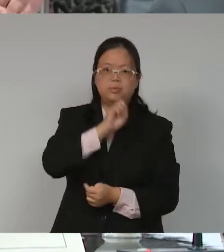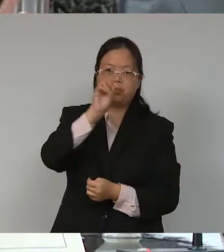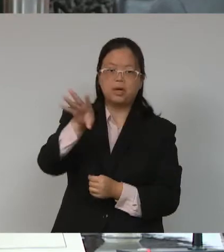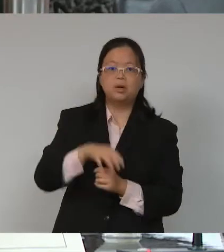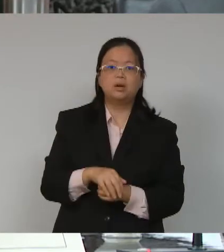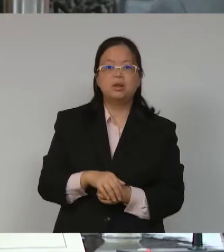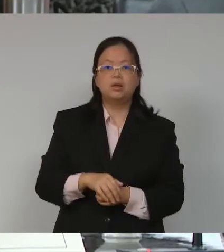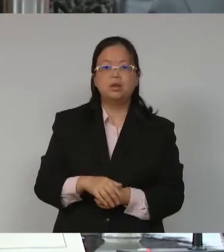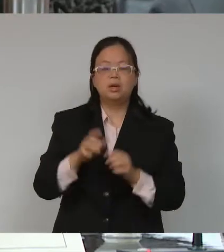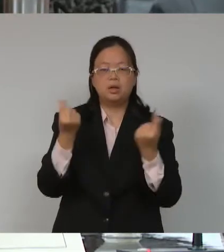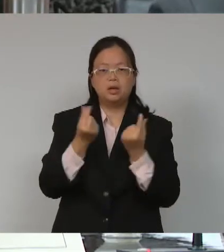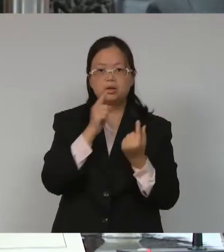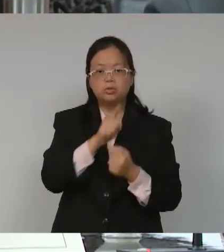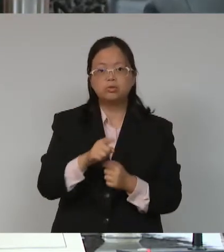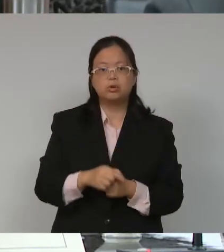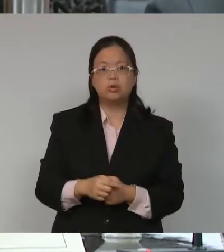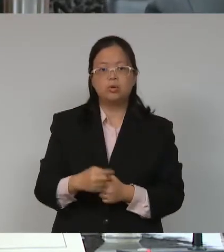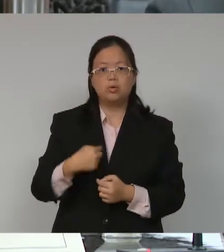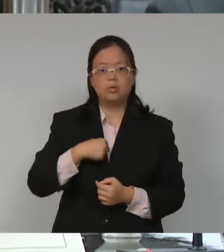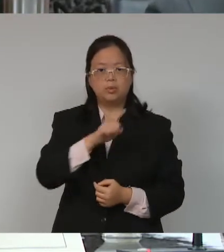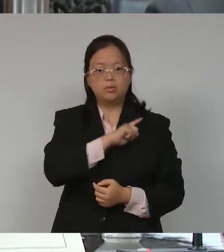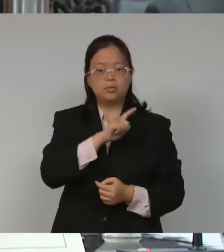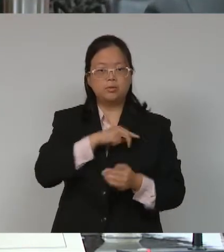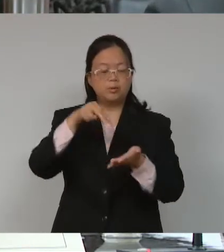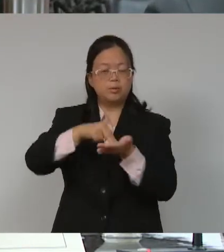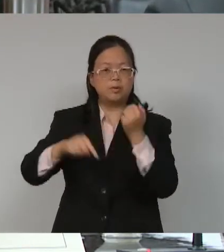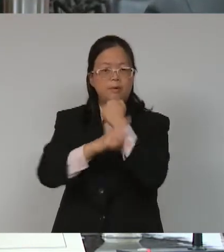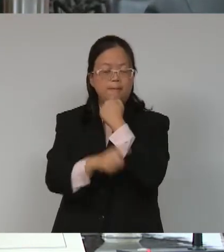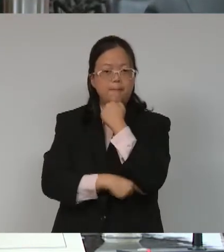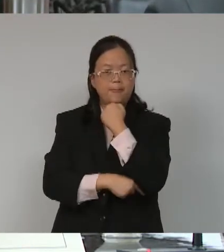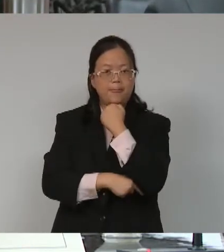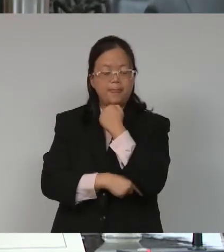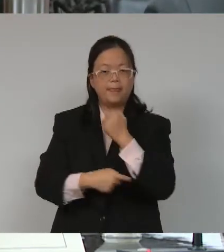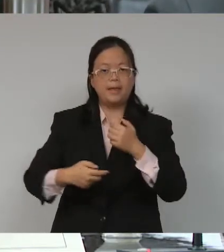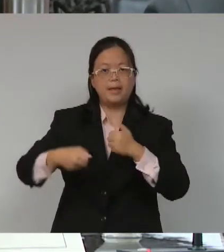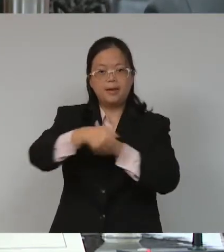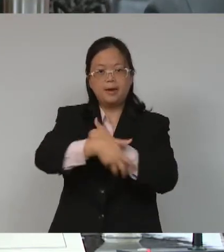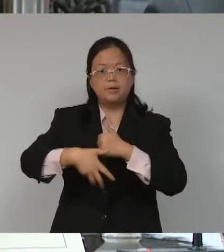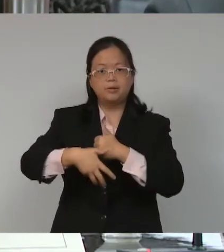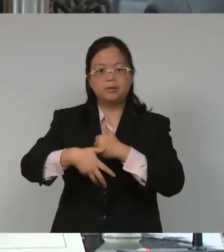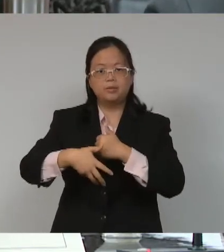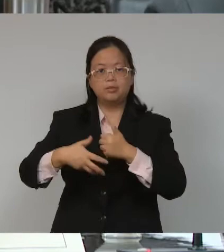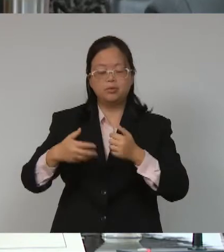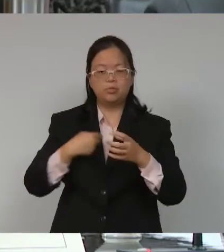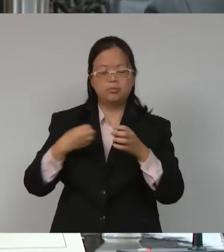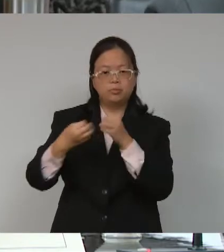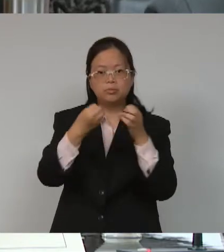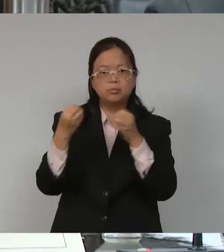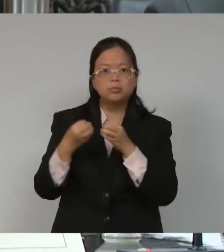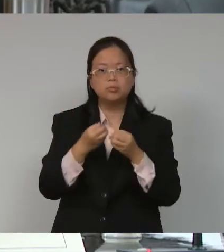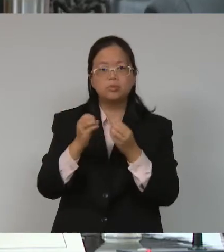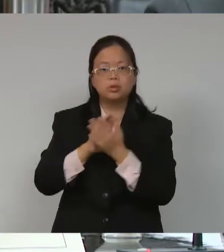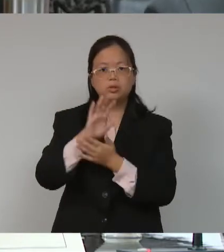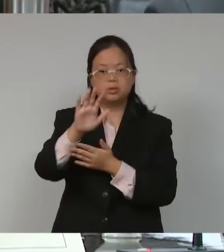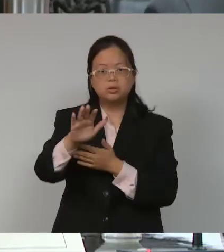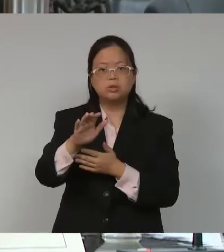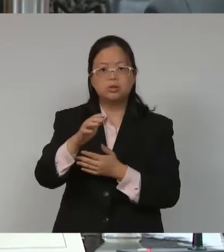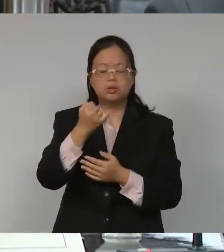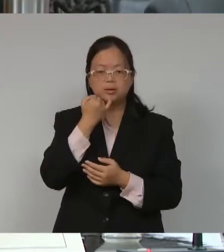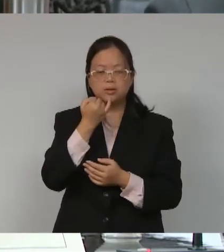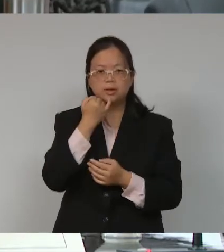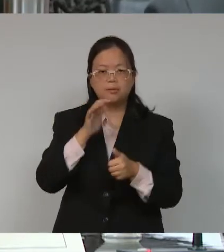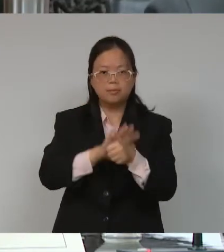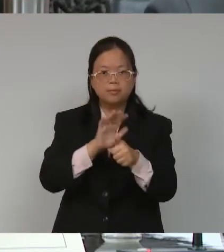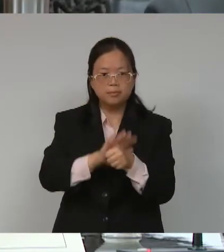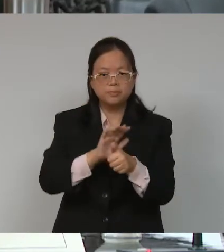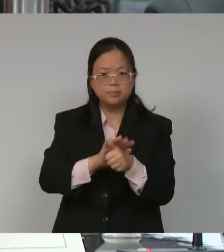个公投之后呢，在这公投进行的过程当中，它的目的已经达到，在这样的情况之下，公投就必须要停止。所以你从